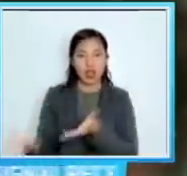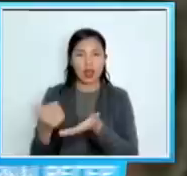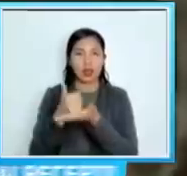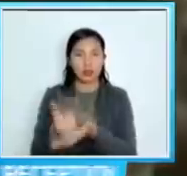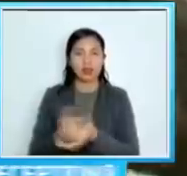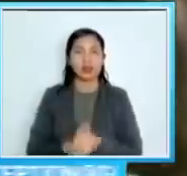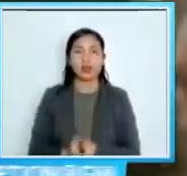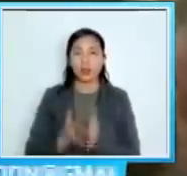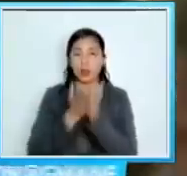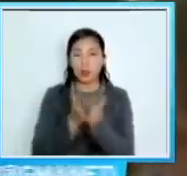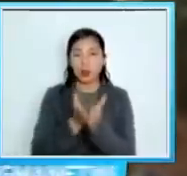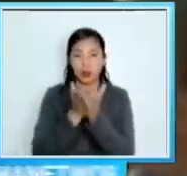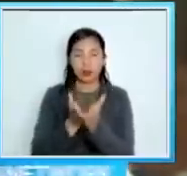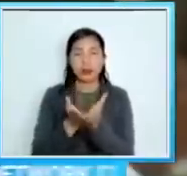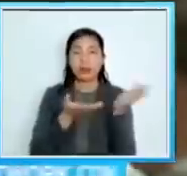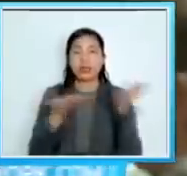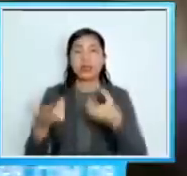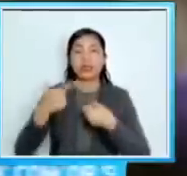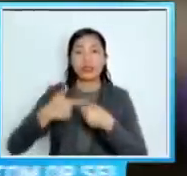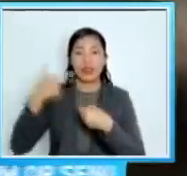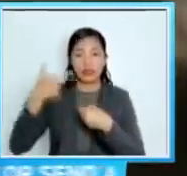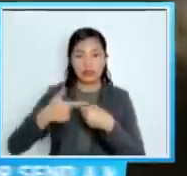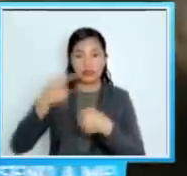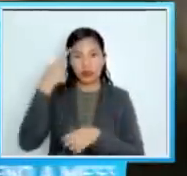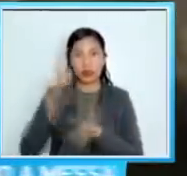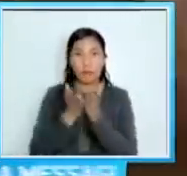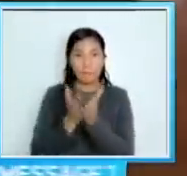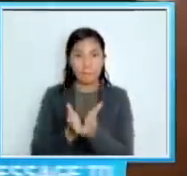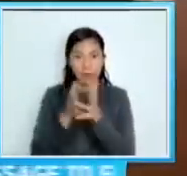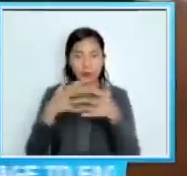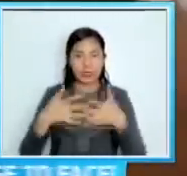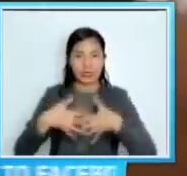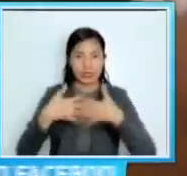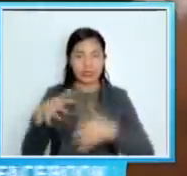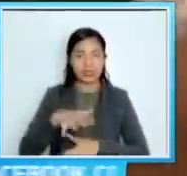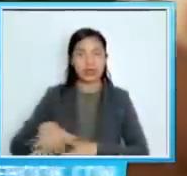dalang gasolina para sa mga pump boat ng mga residente. Tila ginto ang touring nila